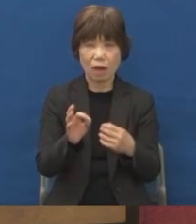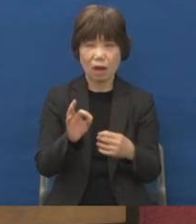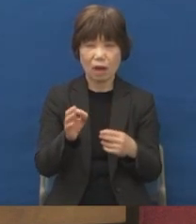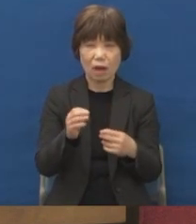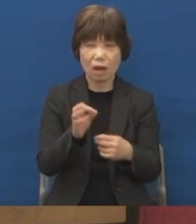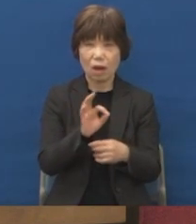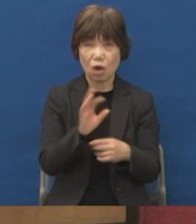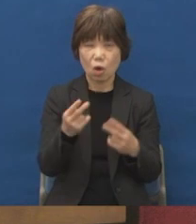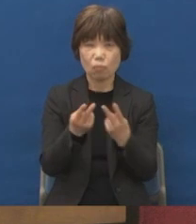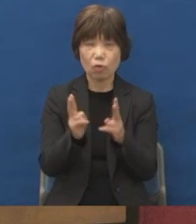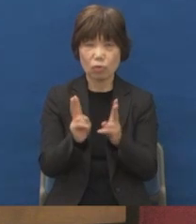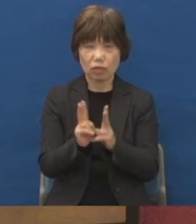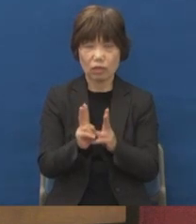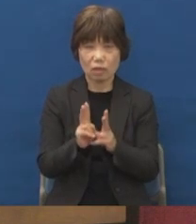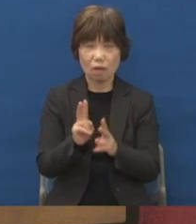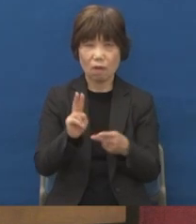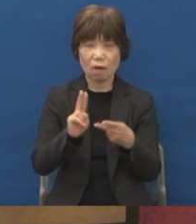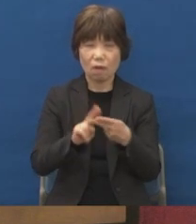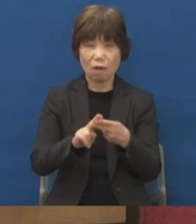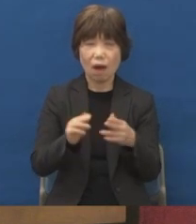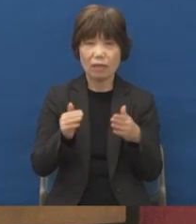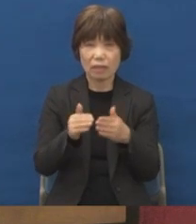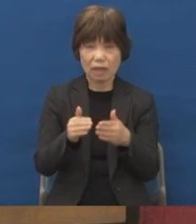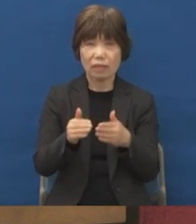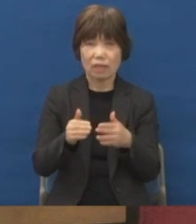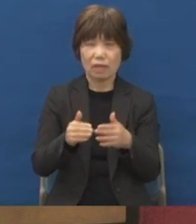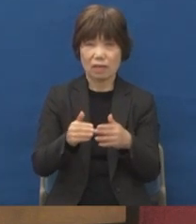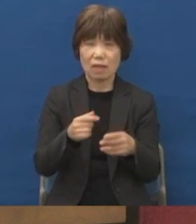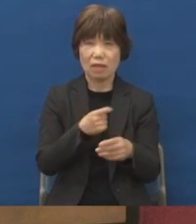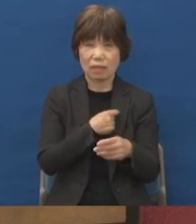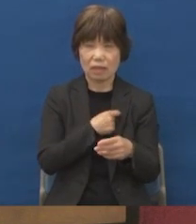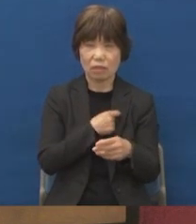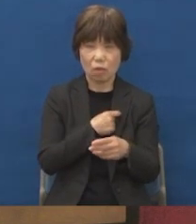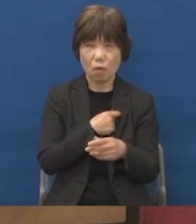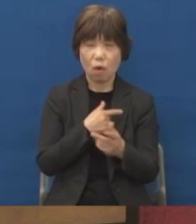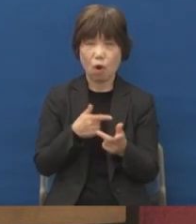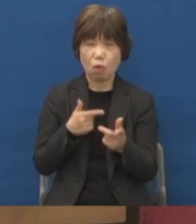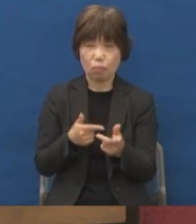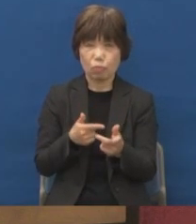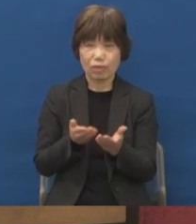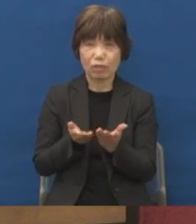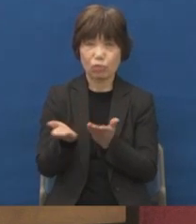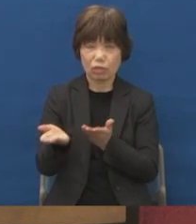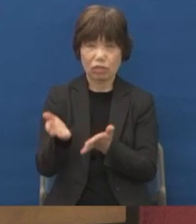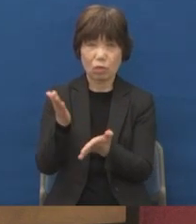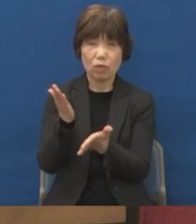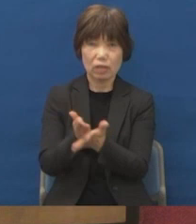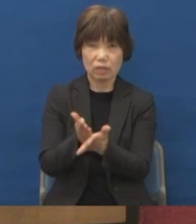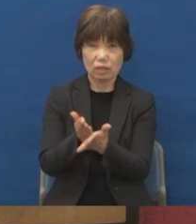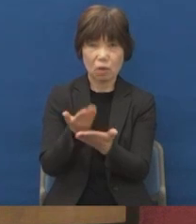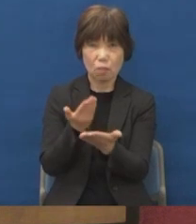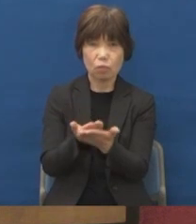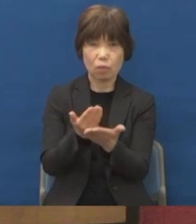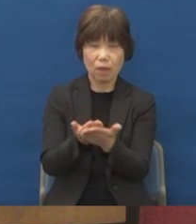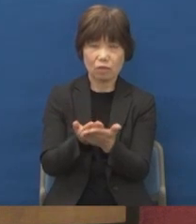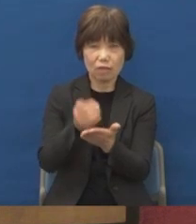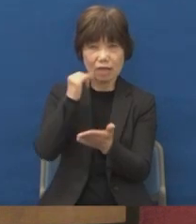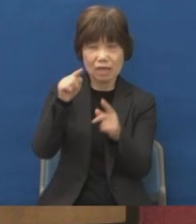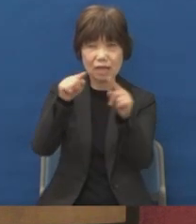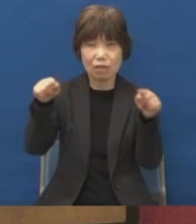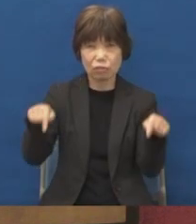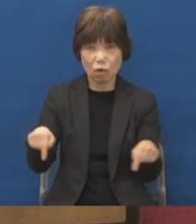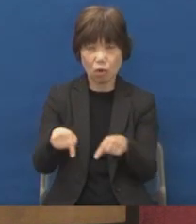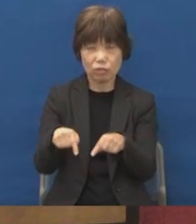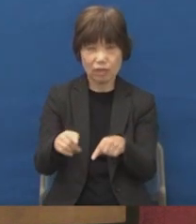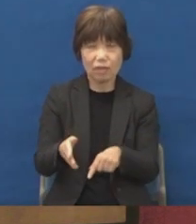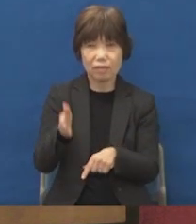無所属の伊崎議員と共同提案している武器輸出の禁止を求める意見書案に賛成しており